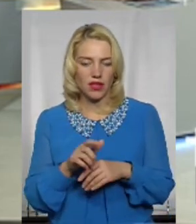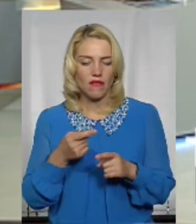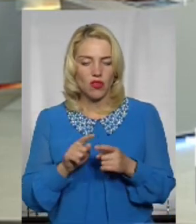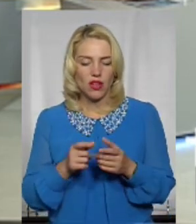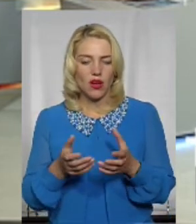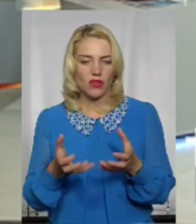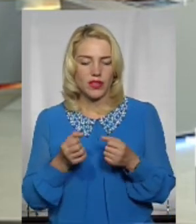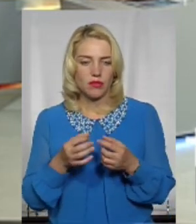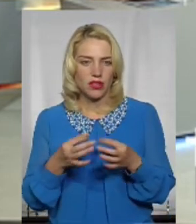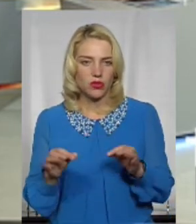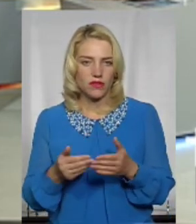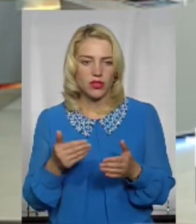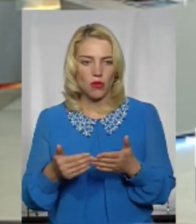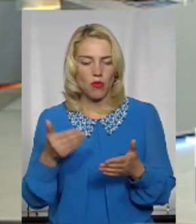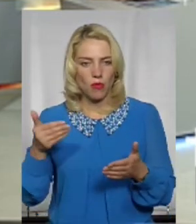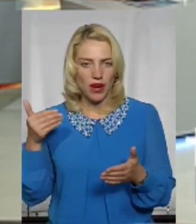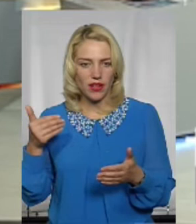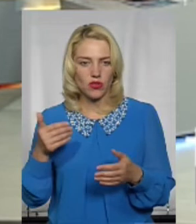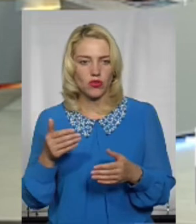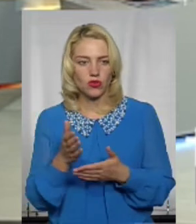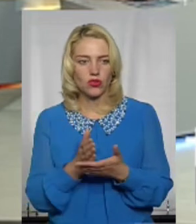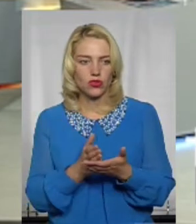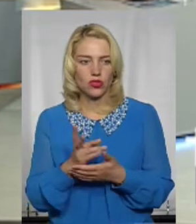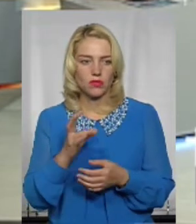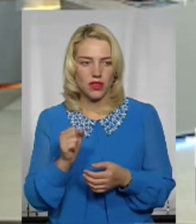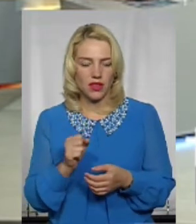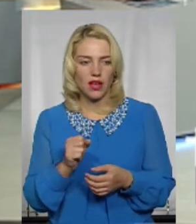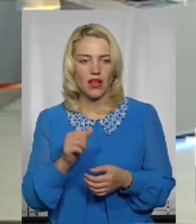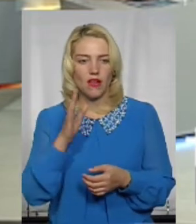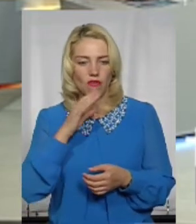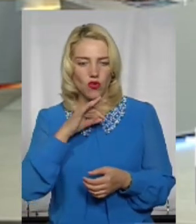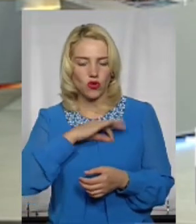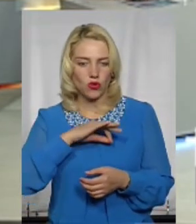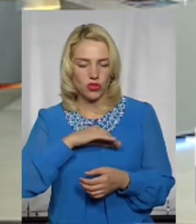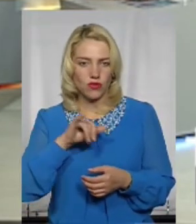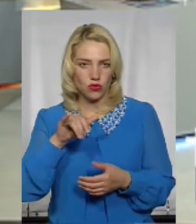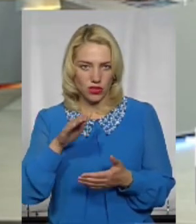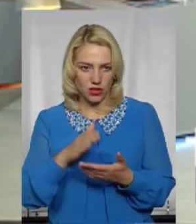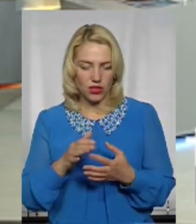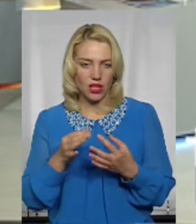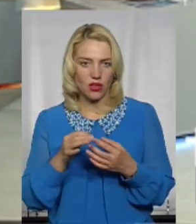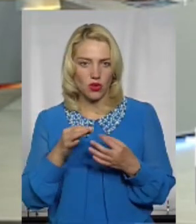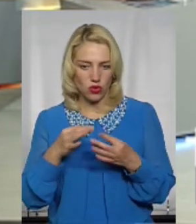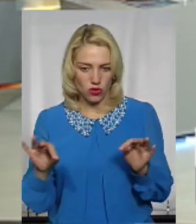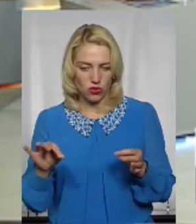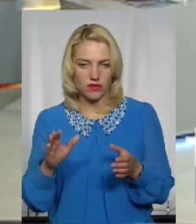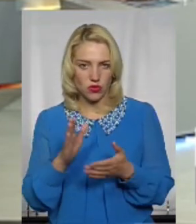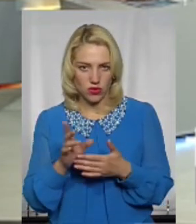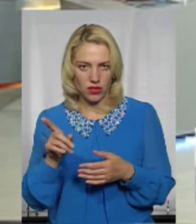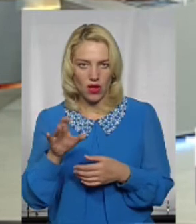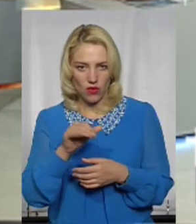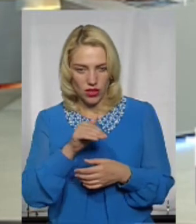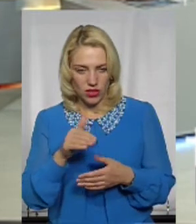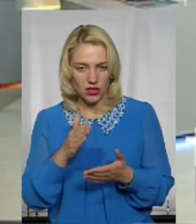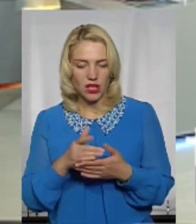попередньої служби, так, на викиди. На спецводокористування. Тобто на водокористування в них є офіційні дозвіли, вона витрум. Тобто ті